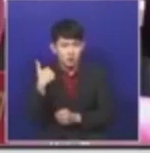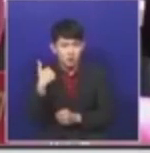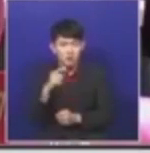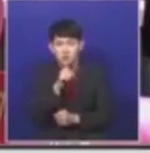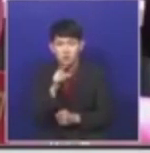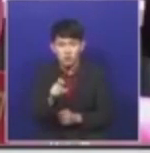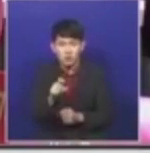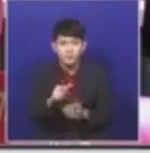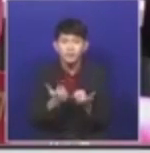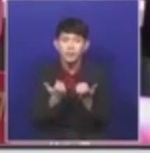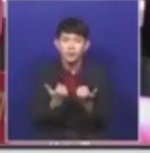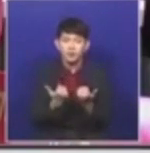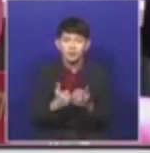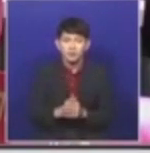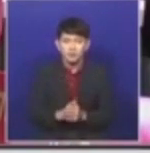แต่วันนั้นอันนี้คือสิ่งที่ห้องฝากให้ท่านนายกคิดไม่ใช่ท่านชมแล้วก็ยกเอาโควิชแล้วทำอะไรได้ทุกเรื่องแล้วที่สำคัญที่สุดท่านประธานที่เคารพครับวันนี้นี่เรามาพูดคุยกันว่าเราจะทำยังไงเมื่อโคผิดมันคุมอยู่แล้วเสียงเรียกร้องทั่วประเทศก็บอกว่าเอาเถอะผ่อนคลายเถอะมาแก้เศรษฐกิจเถอะคนมันจะตายหมดแล้วท่านก็แก้นะ